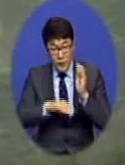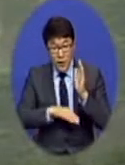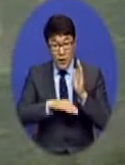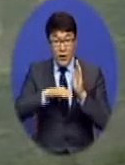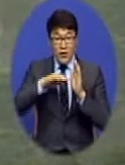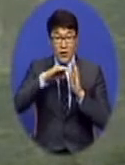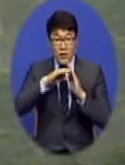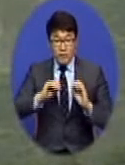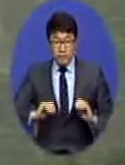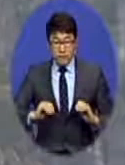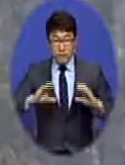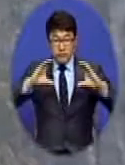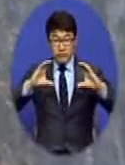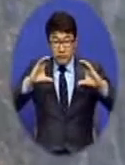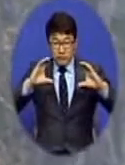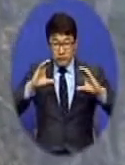눈까지 덮는데